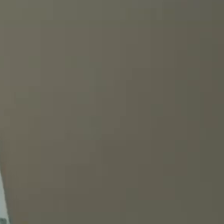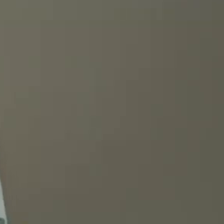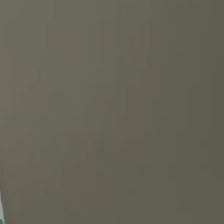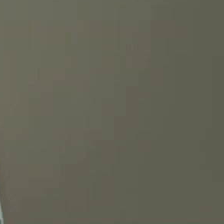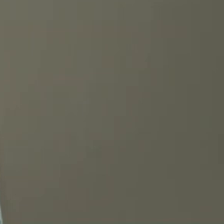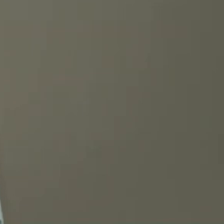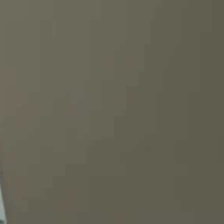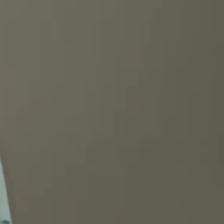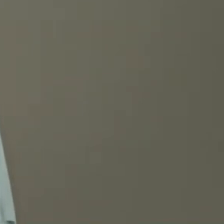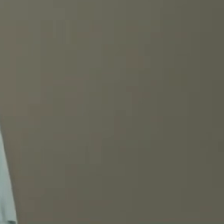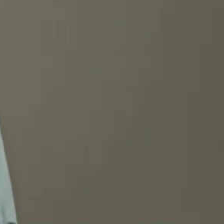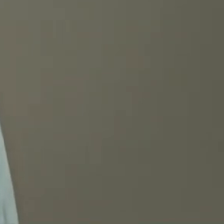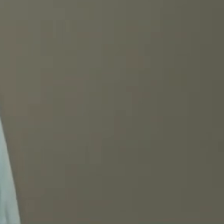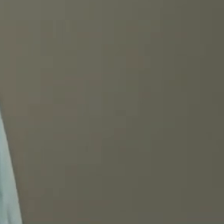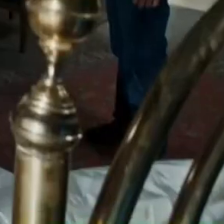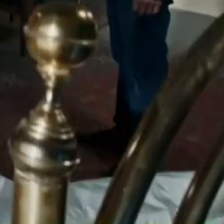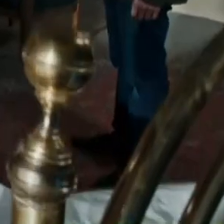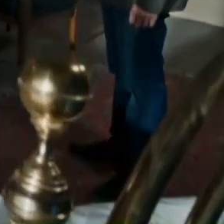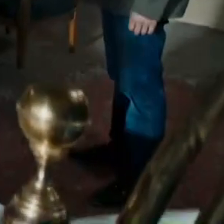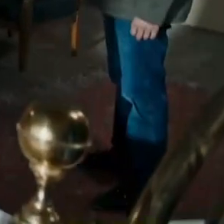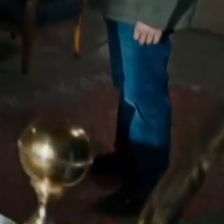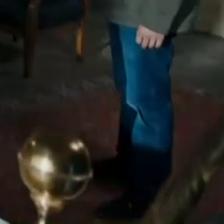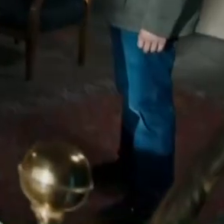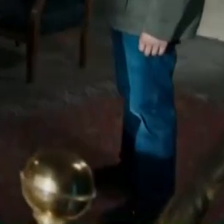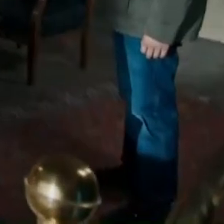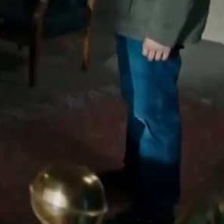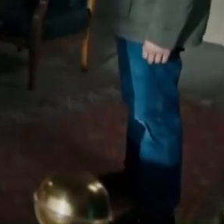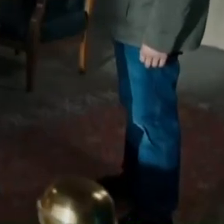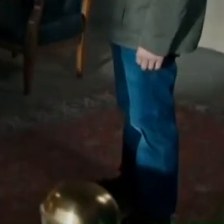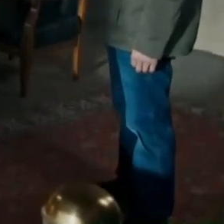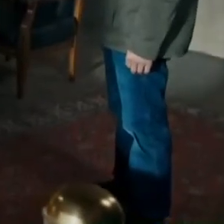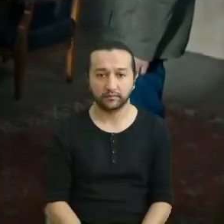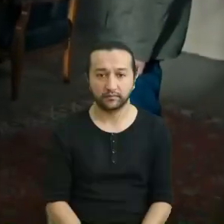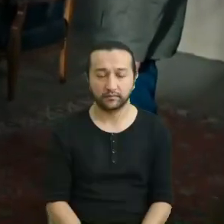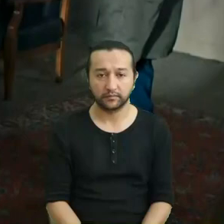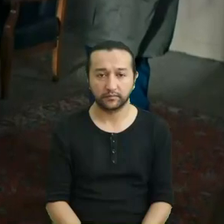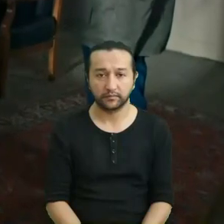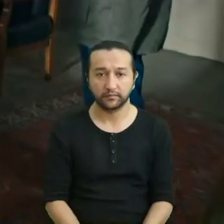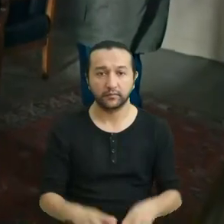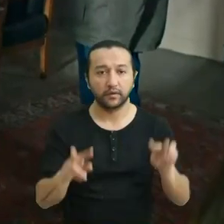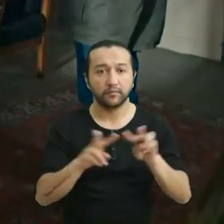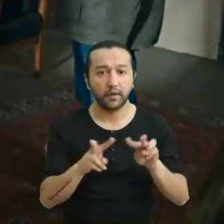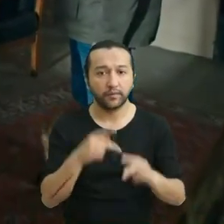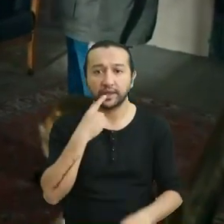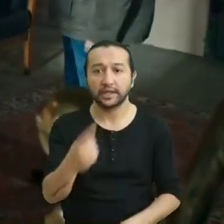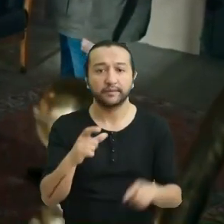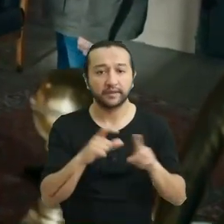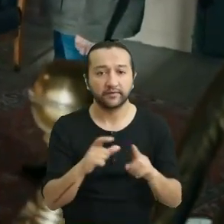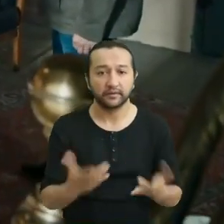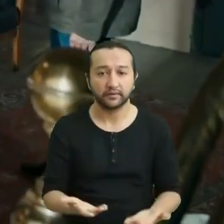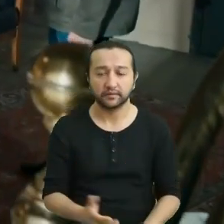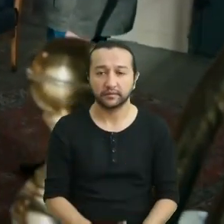Devran'ın yüzü sıkıntılı. Asaf kalktı. Devran'ın yanına yürüyor. Mahmut dedim Devran.